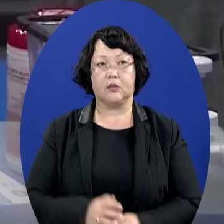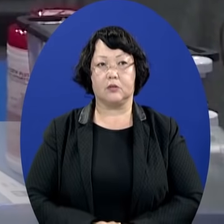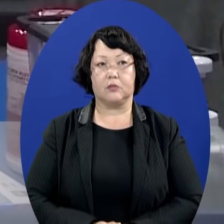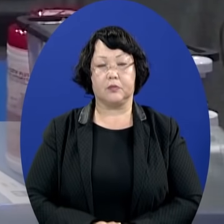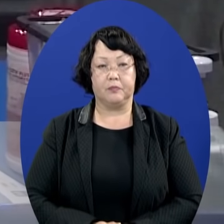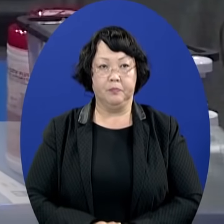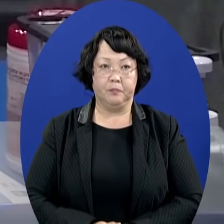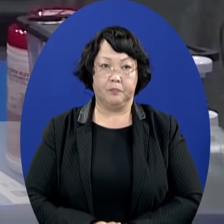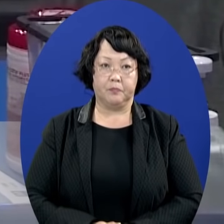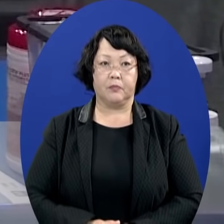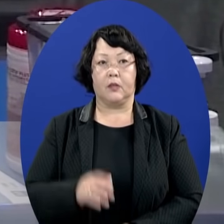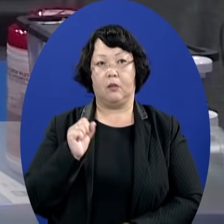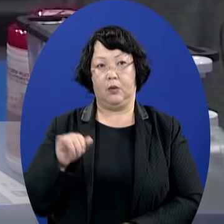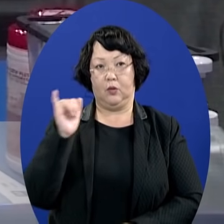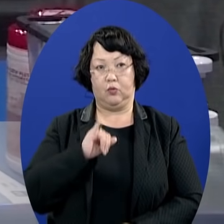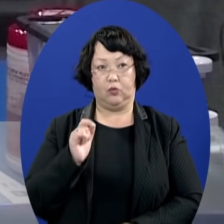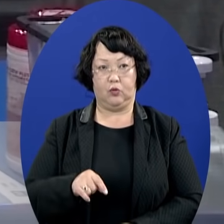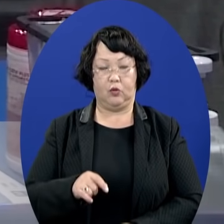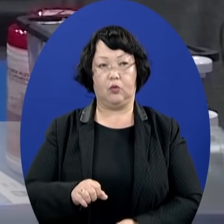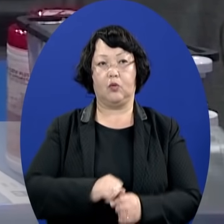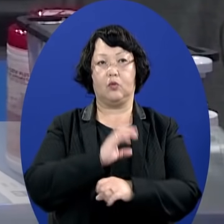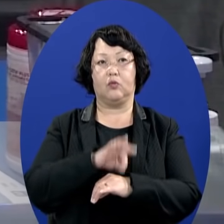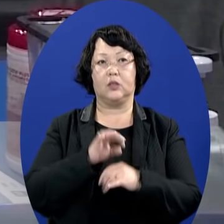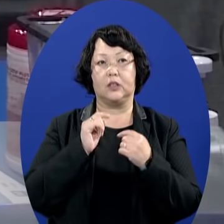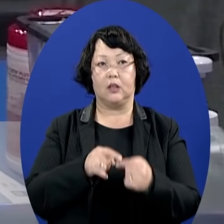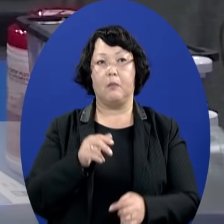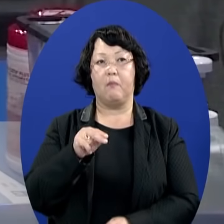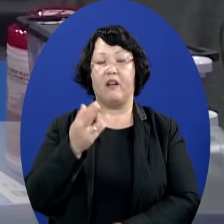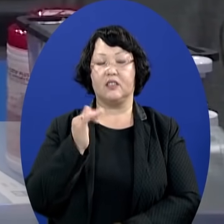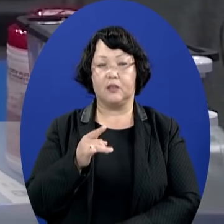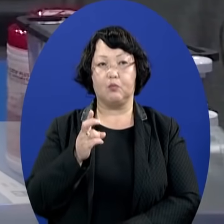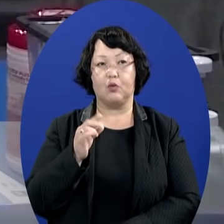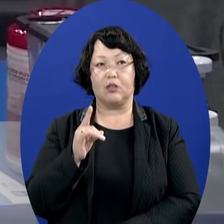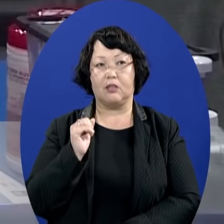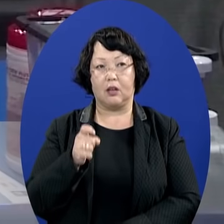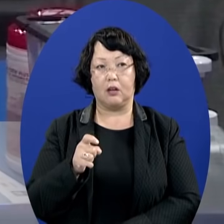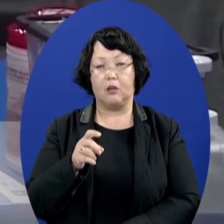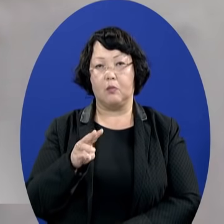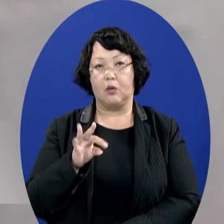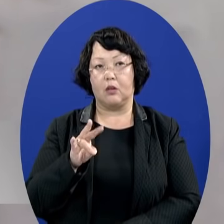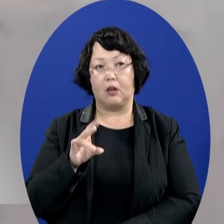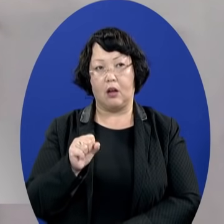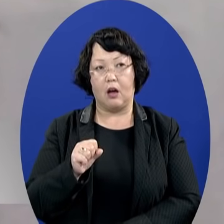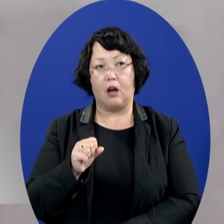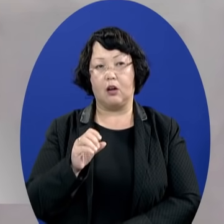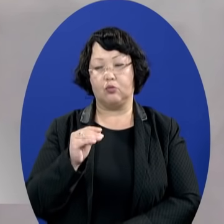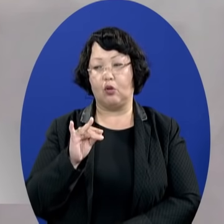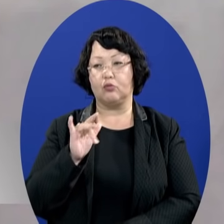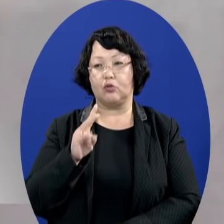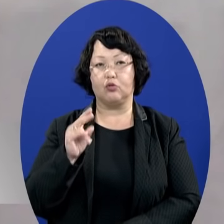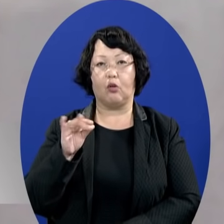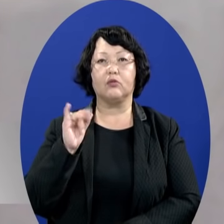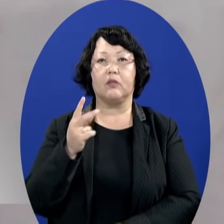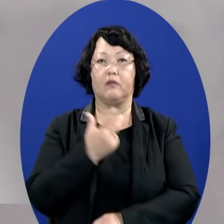юм а. Америк нэгдсэн улсад одоогоор коронавирусны эсрэг Pfizer, BioNTech, Moderna, Johnson & Johnson компаниудын